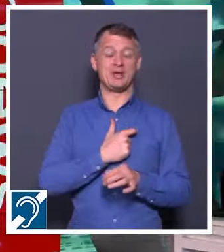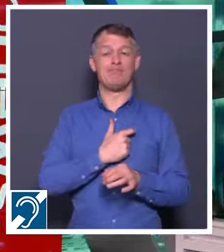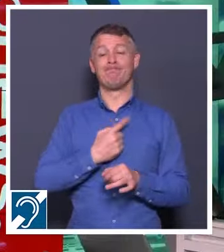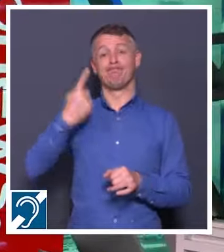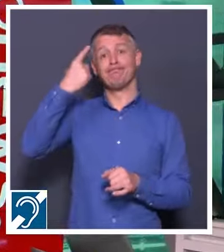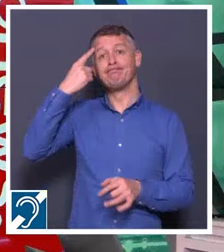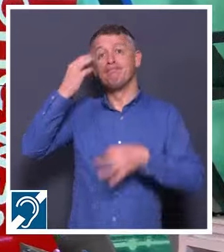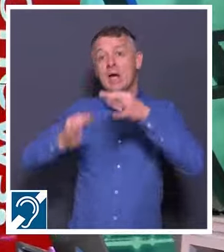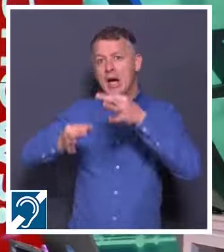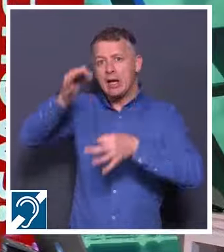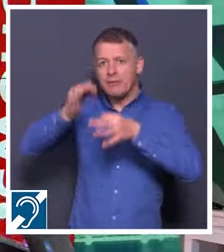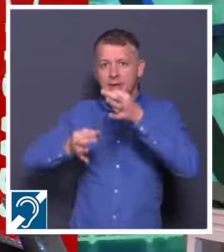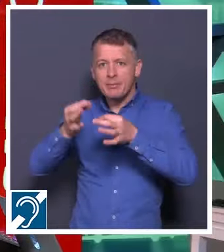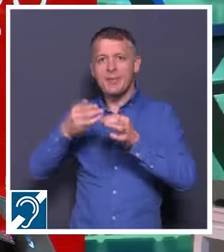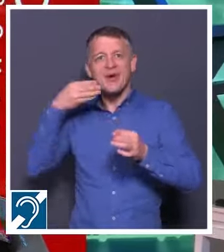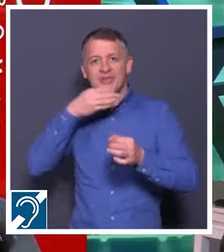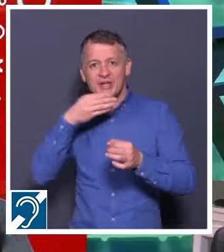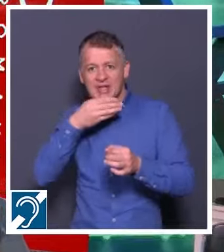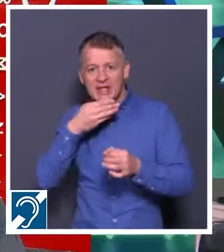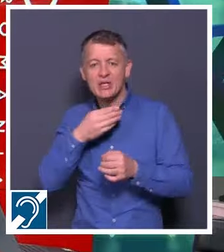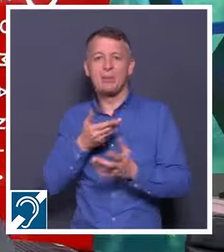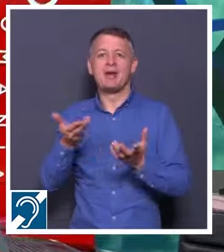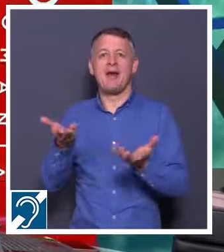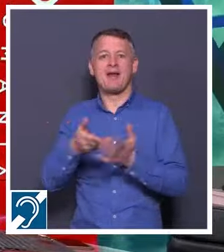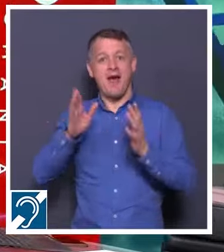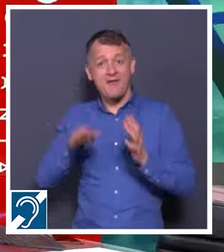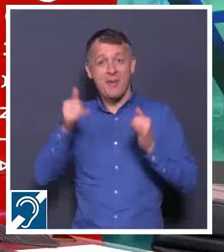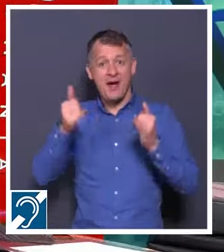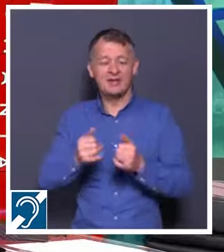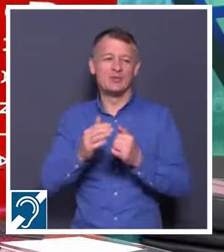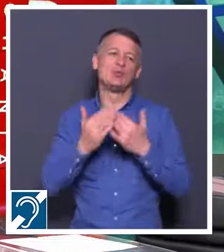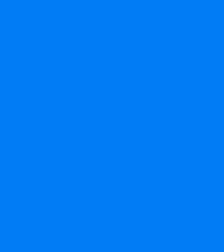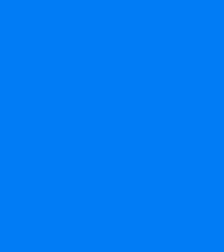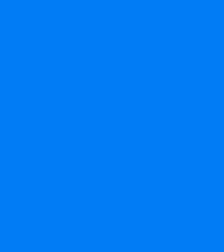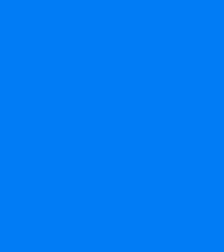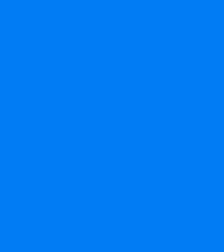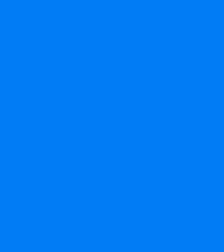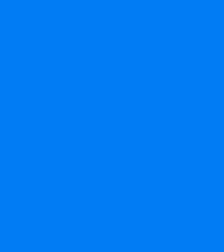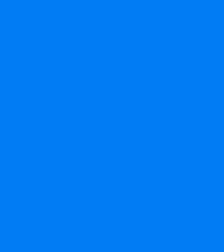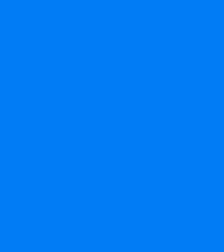reflectăm puțin asupra avantajelor și privilegiilor pe care le avem astăzi. Vă mulțumim foarte mult!